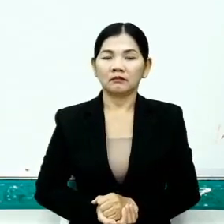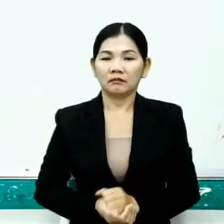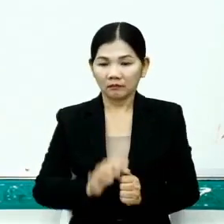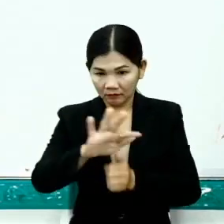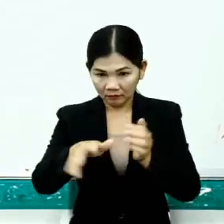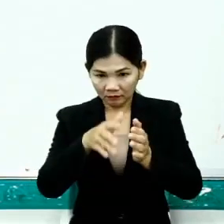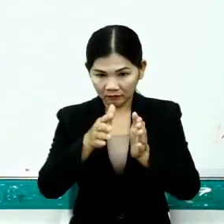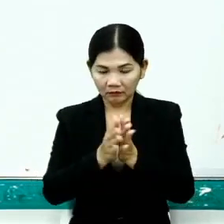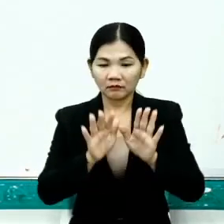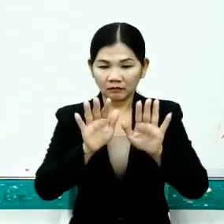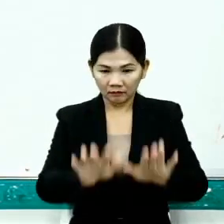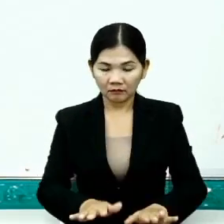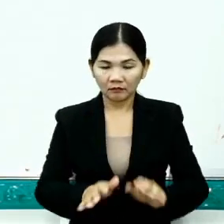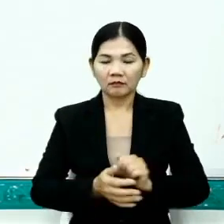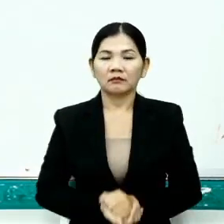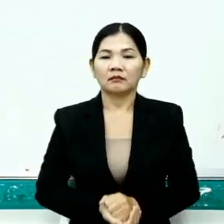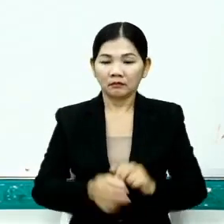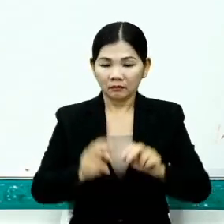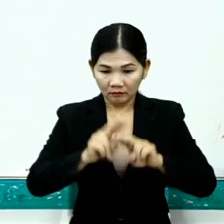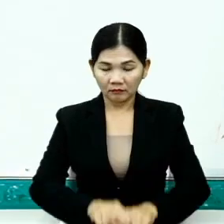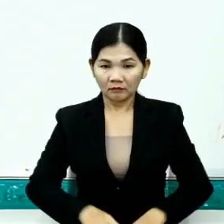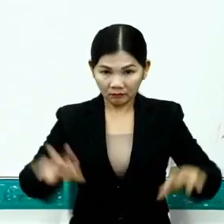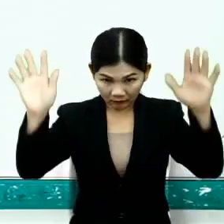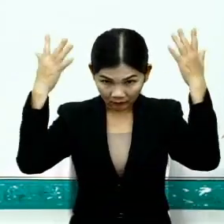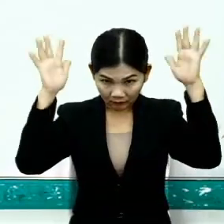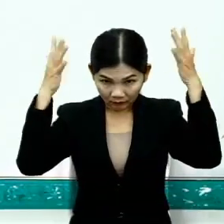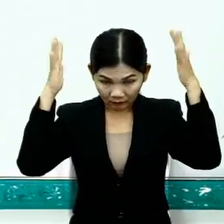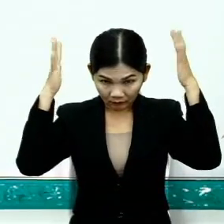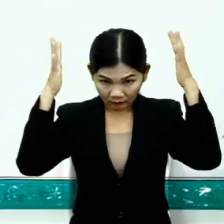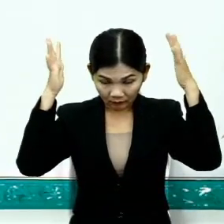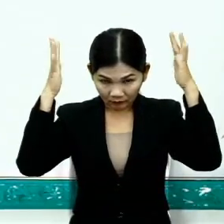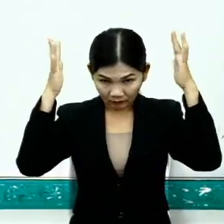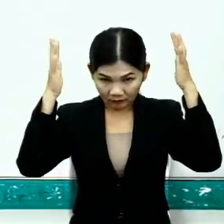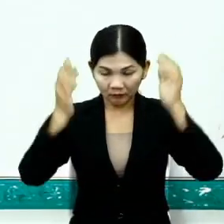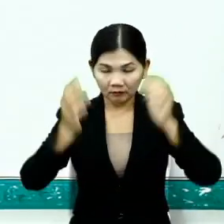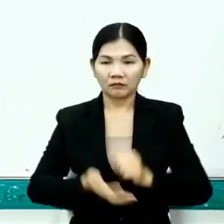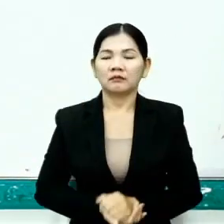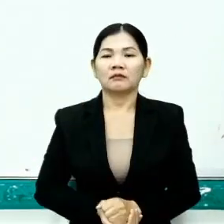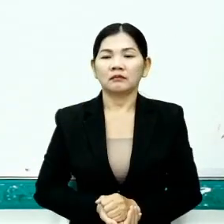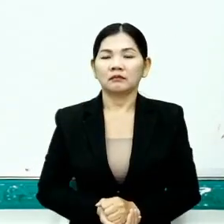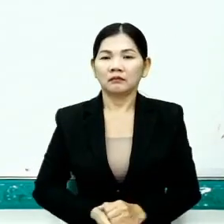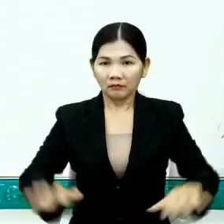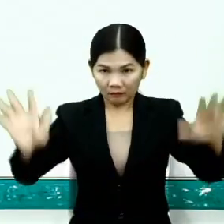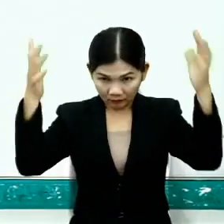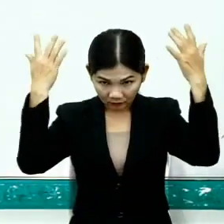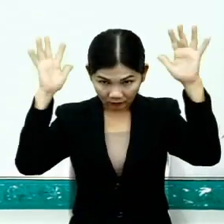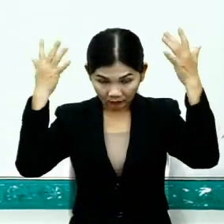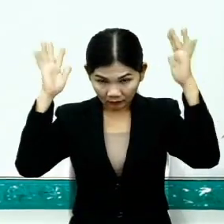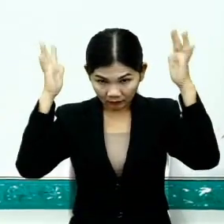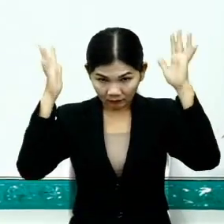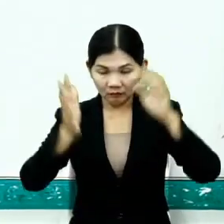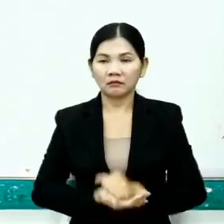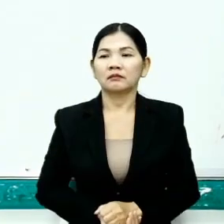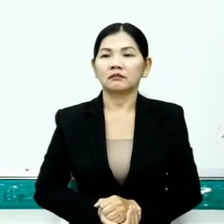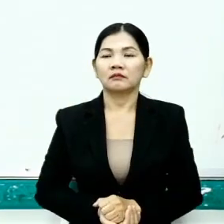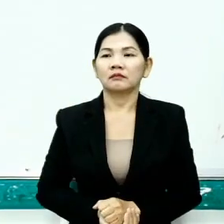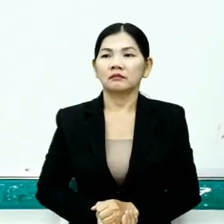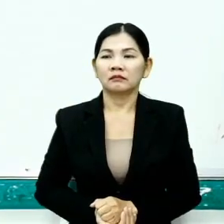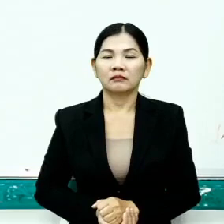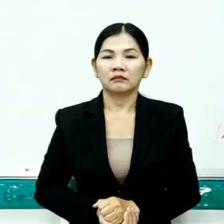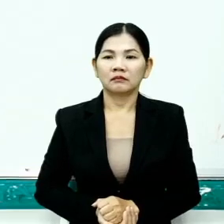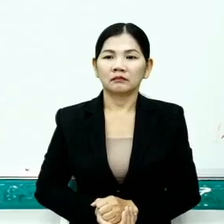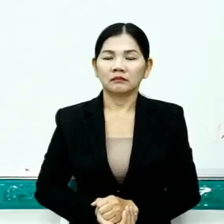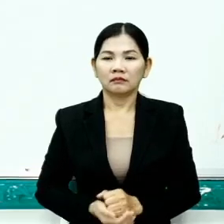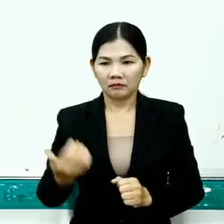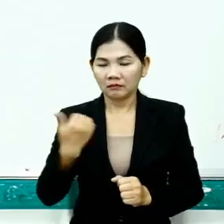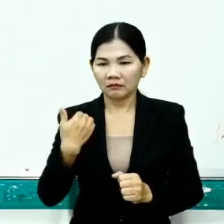chào con cười cho, con được đây lần lờ, ốc o sa tờ, một đồng tiết con, ốc o sa tờ, chàng dẫn